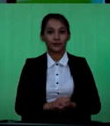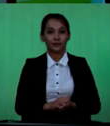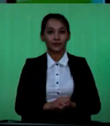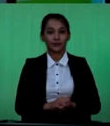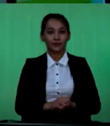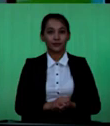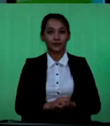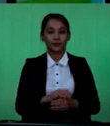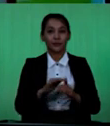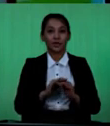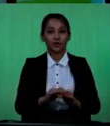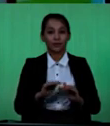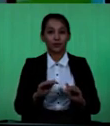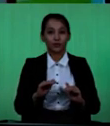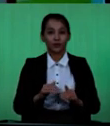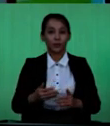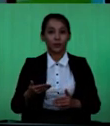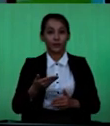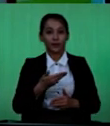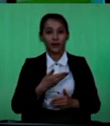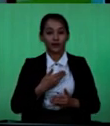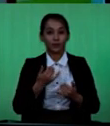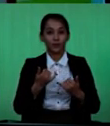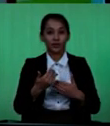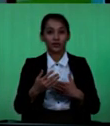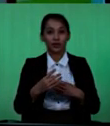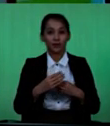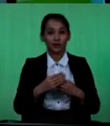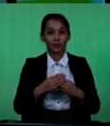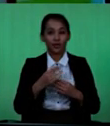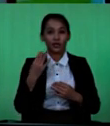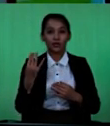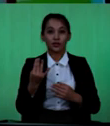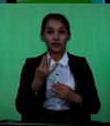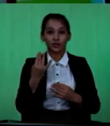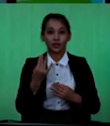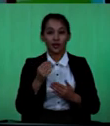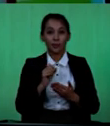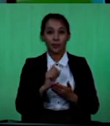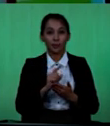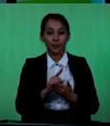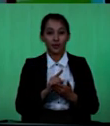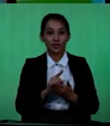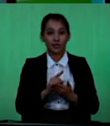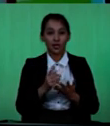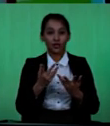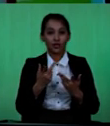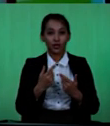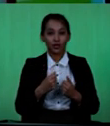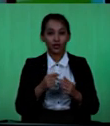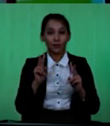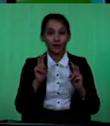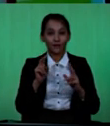darsi. Bolajonlar, biz bugun sizlar bilan qiziqarli masalalarni yechish mavzusini